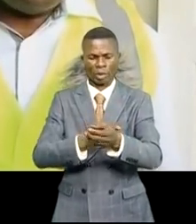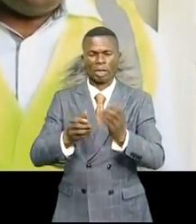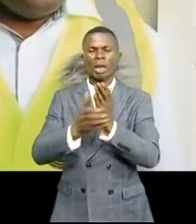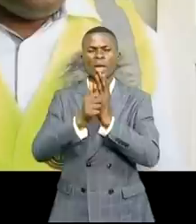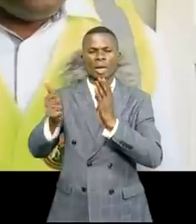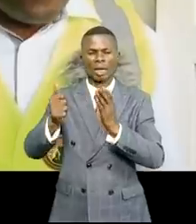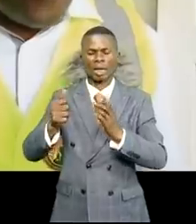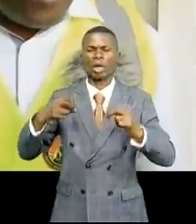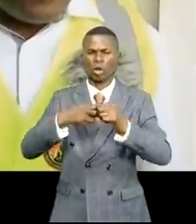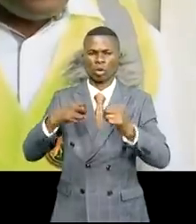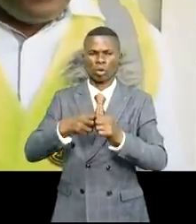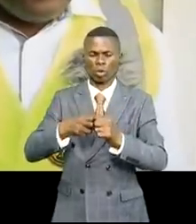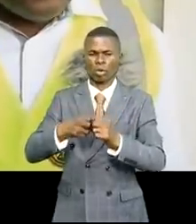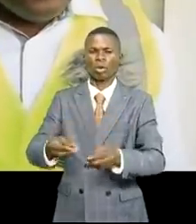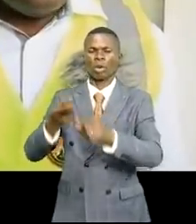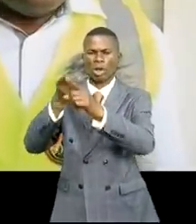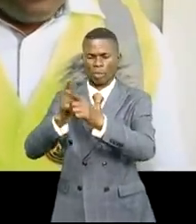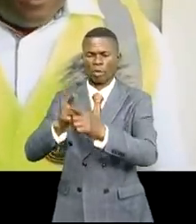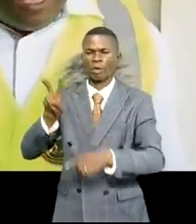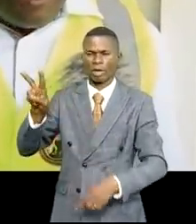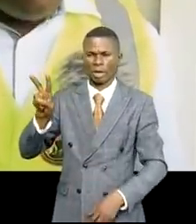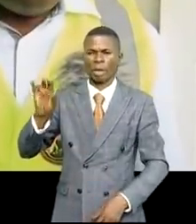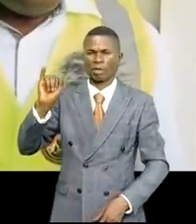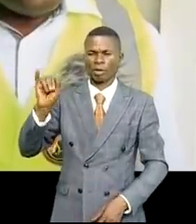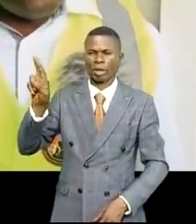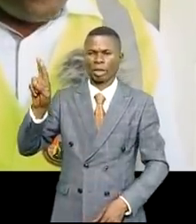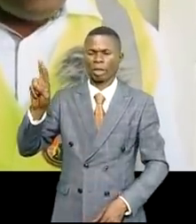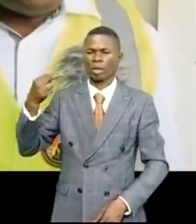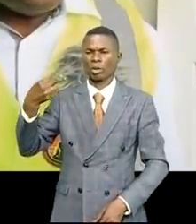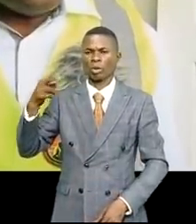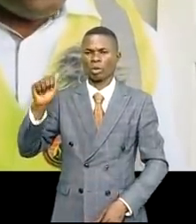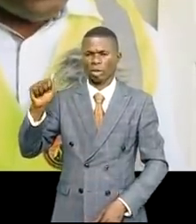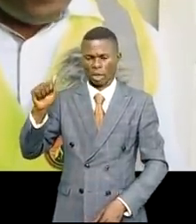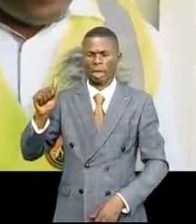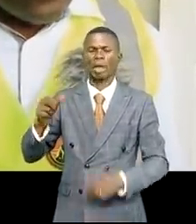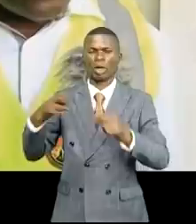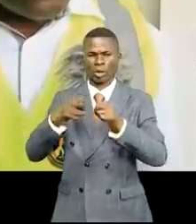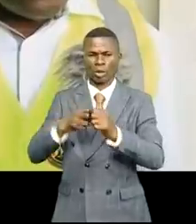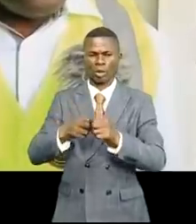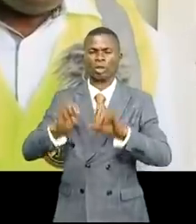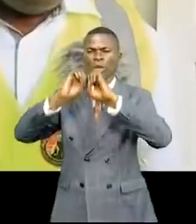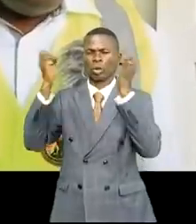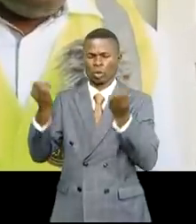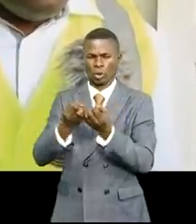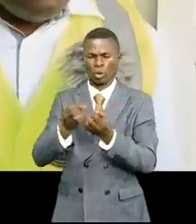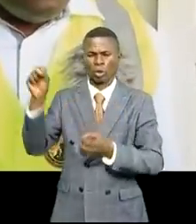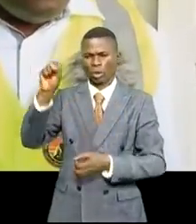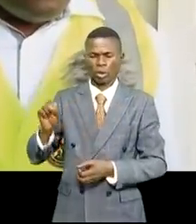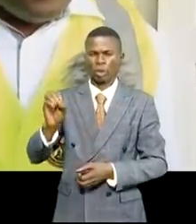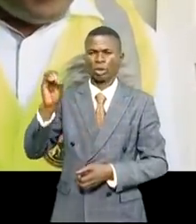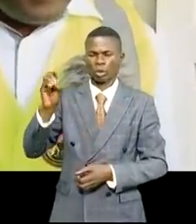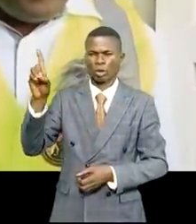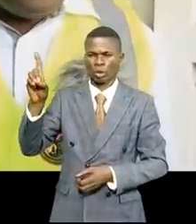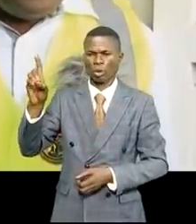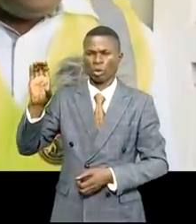l'énergie que lui livre Virunga Energy, et bien sûr via aussi les réseaux de Sokodé.